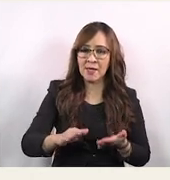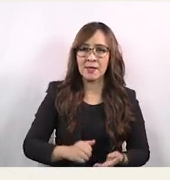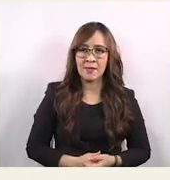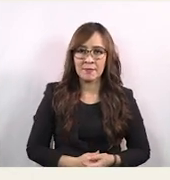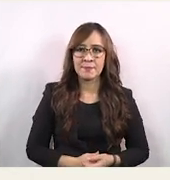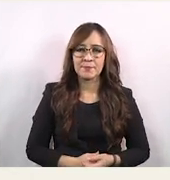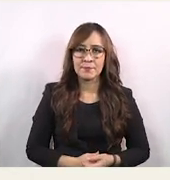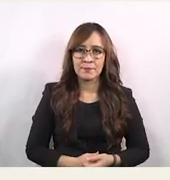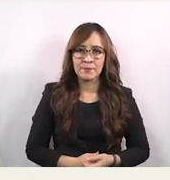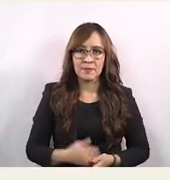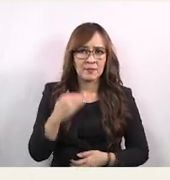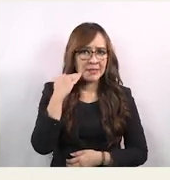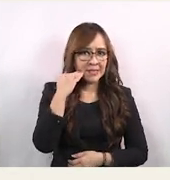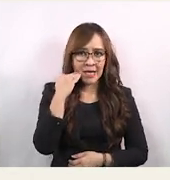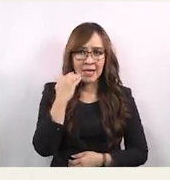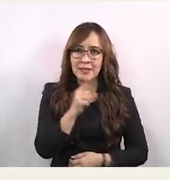huit